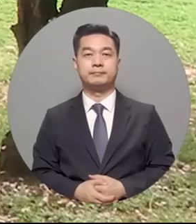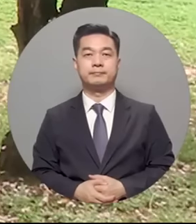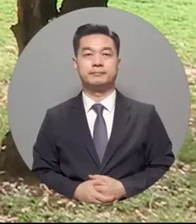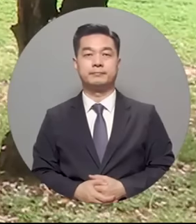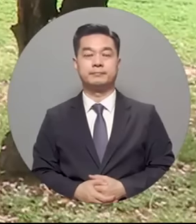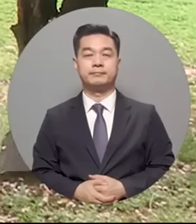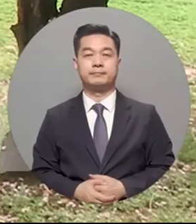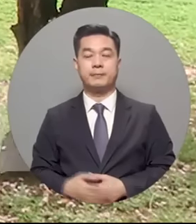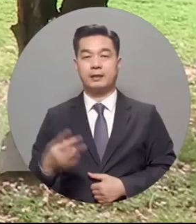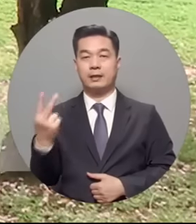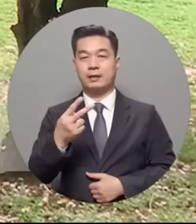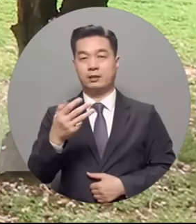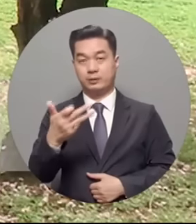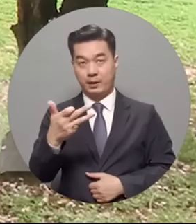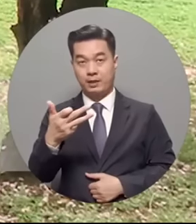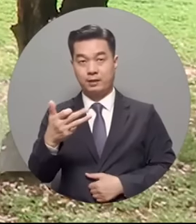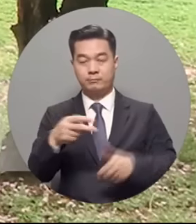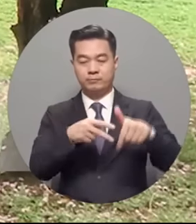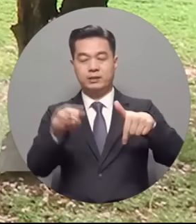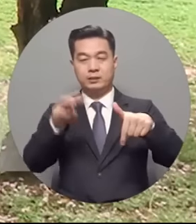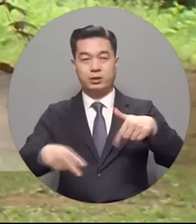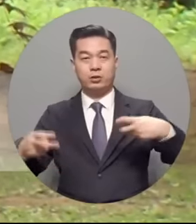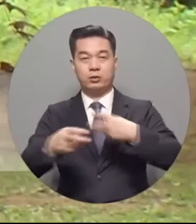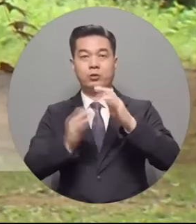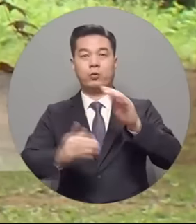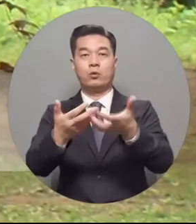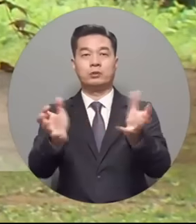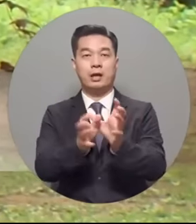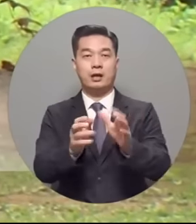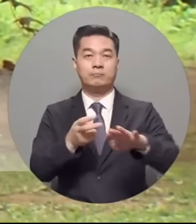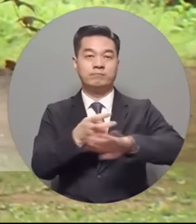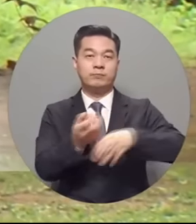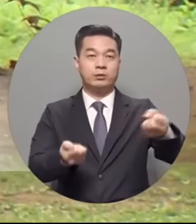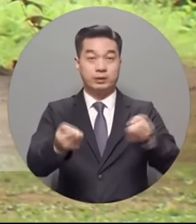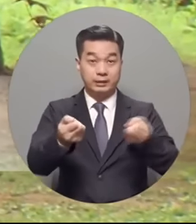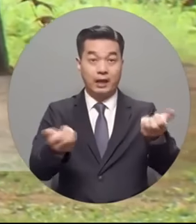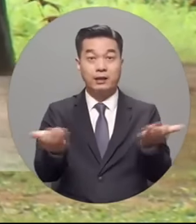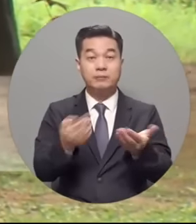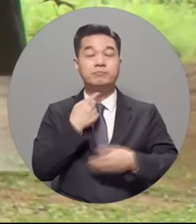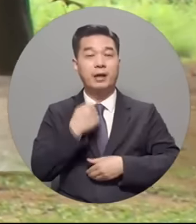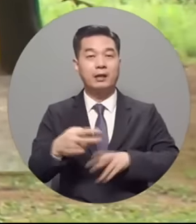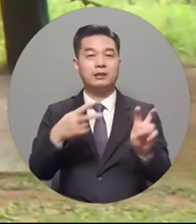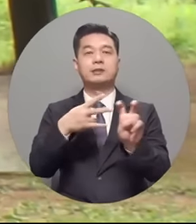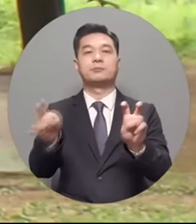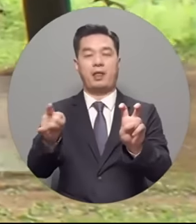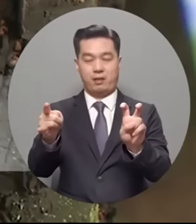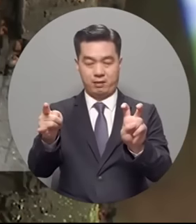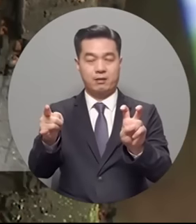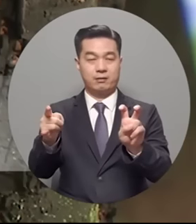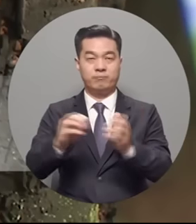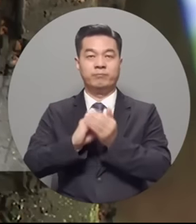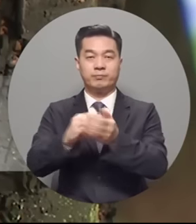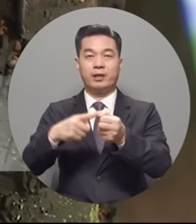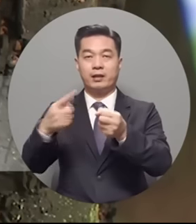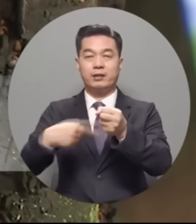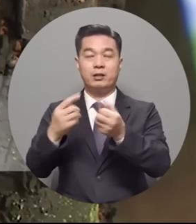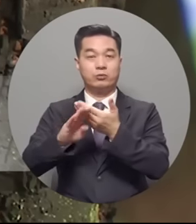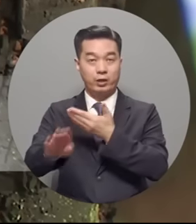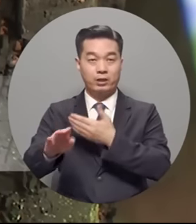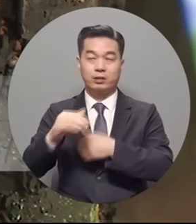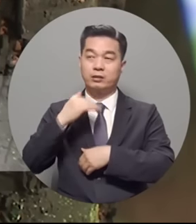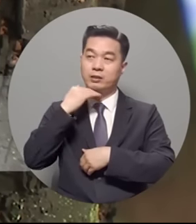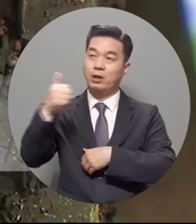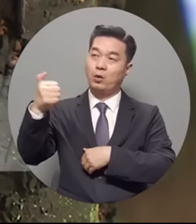지난 2018년 인천교통공사 소속 버스기사로 일하게 된 당시 20대 이모 씨는 입사 1년 뒤부터 50대